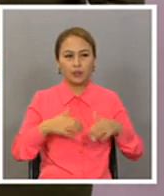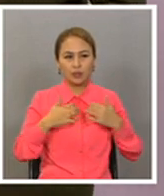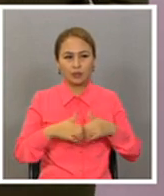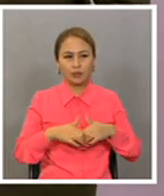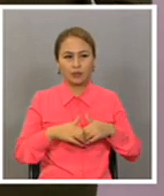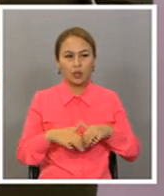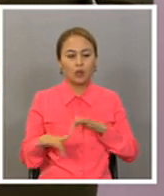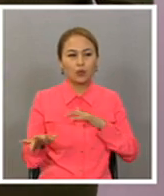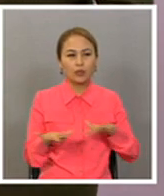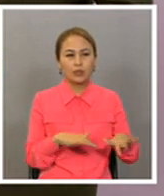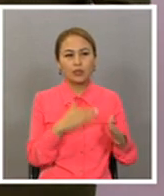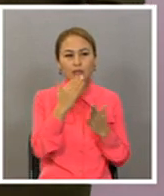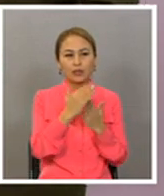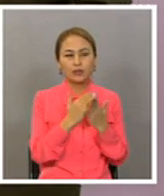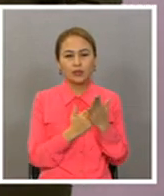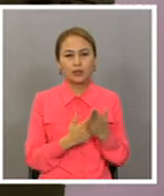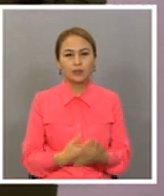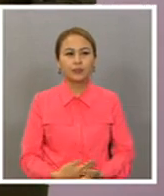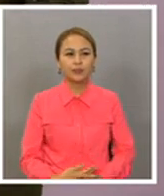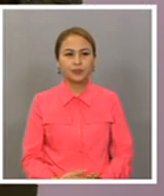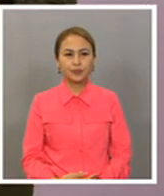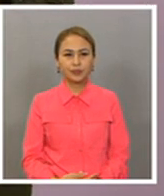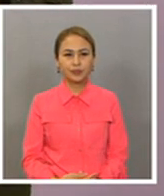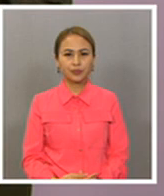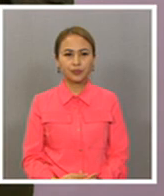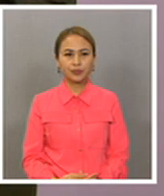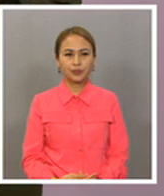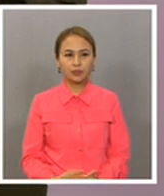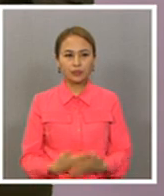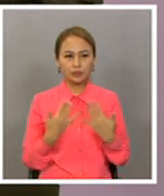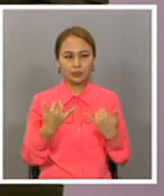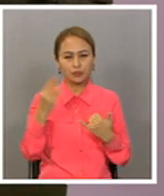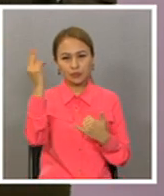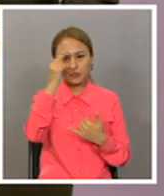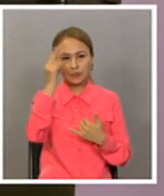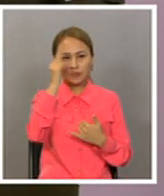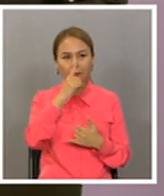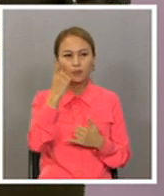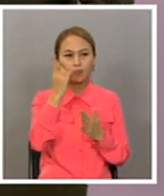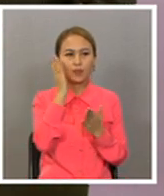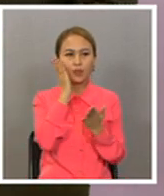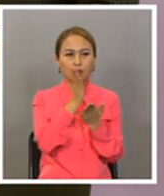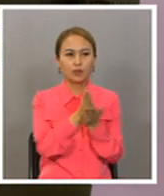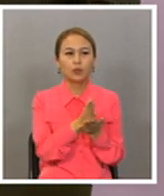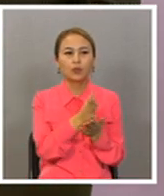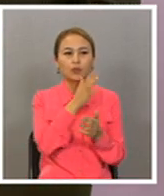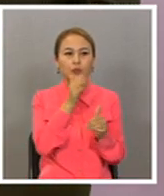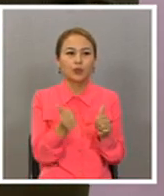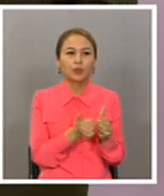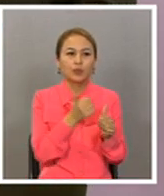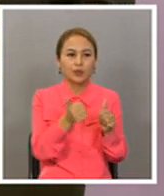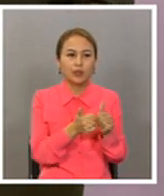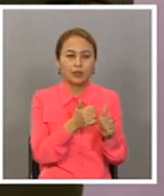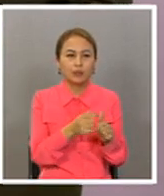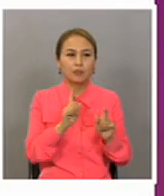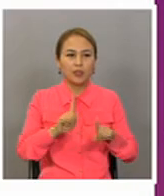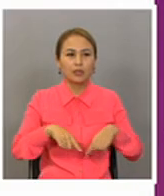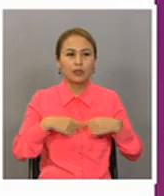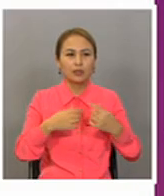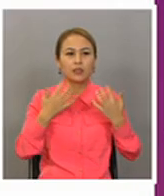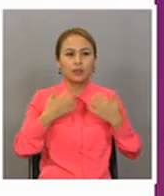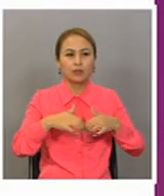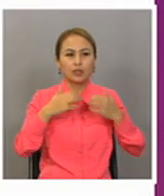есептер, қозғалыс графиктері. Бүгінгі сабақта бір бағыттағы қуып жету қозғалысына